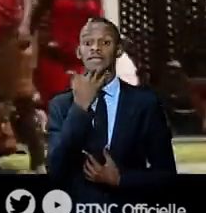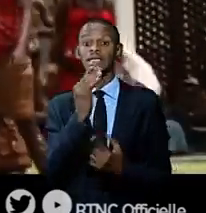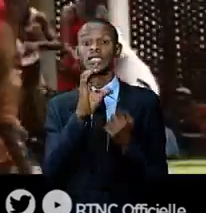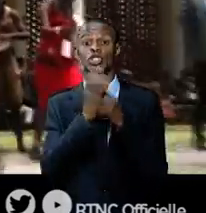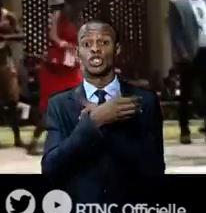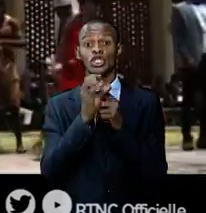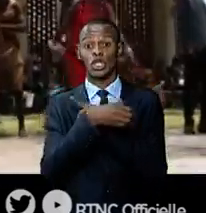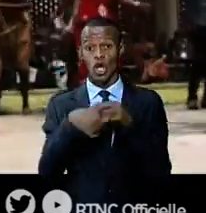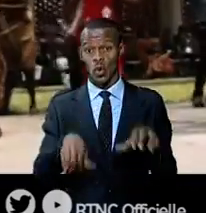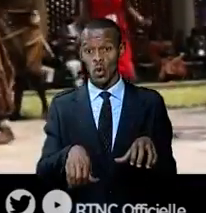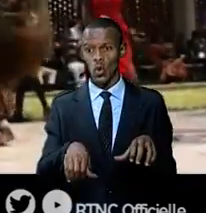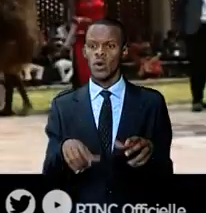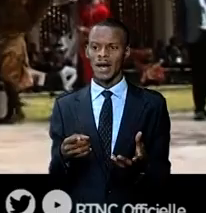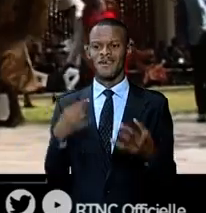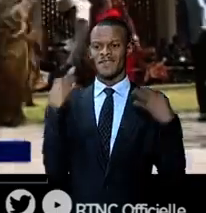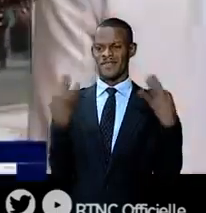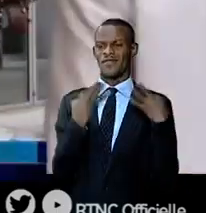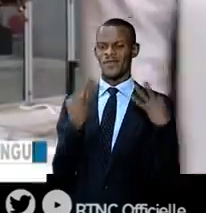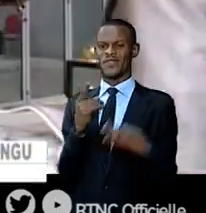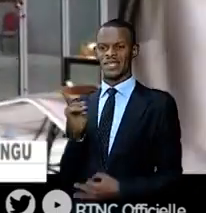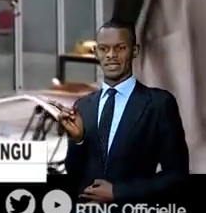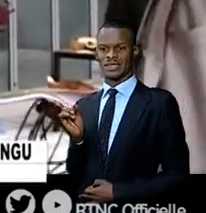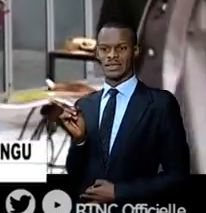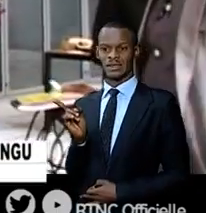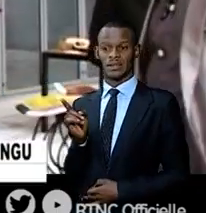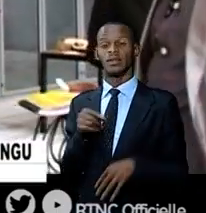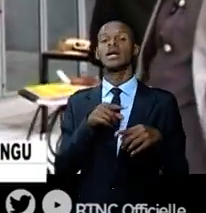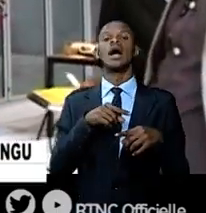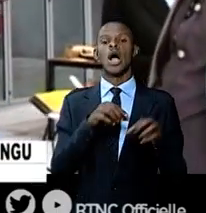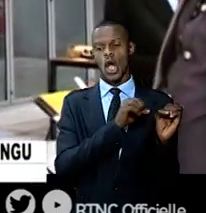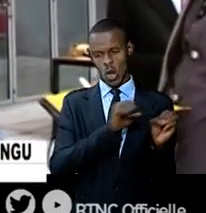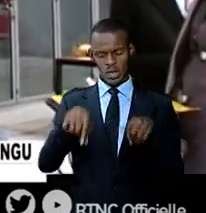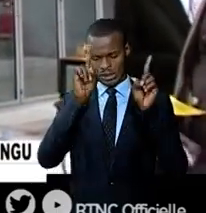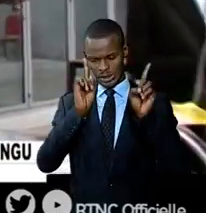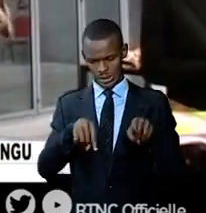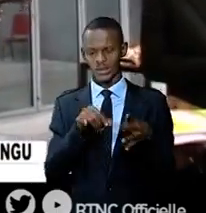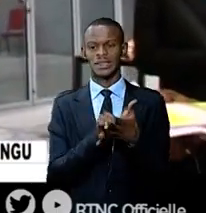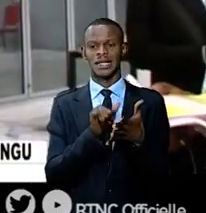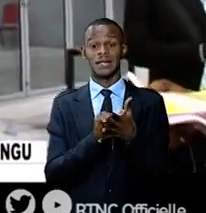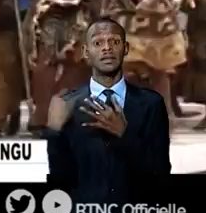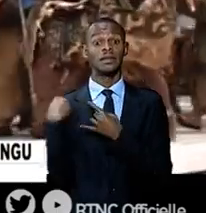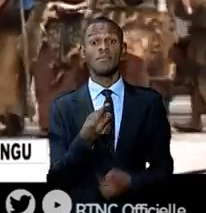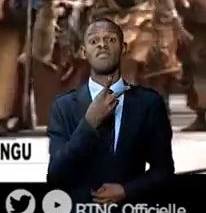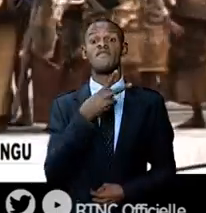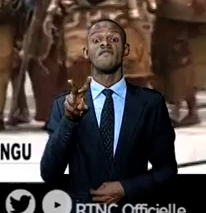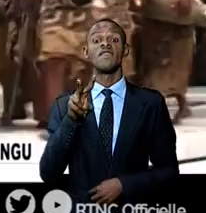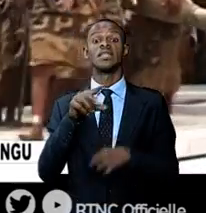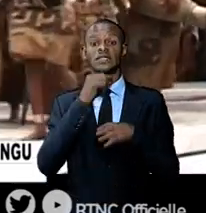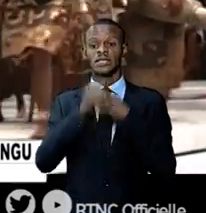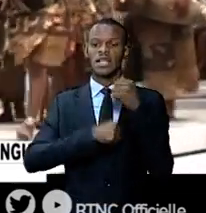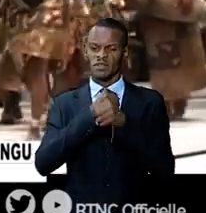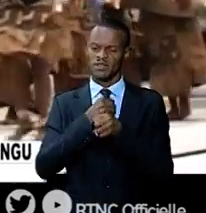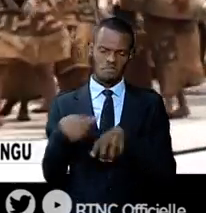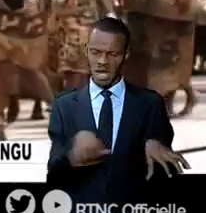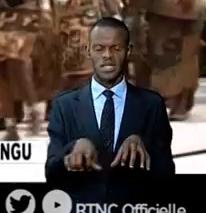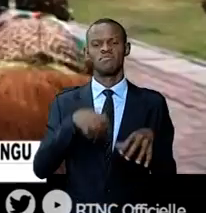le Festival de Gungu organisé cette année, la 20e édition depuis sa création, qui sera marquée par les